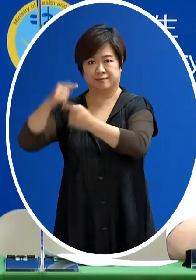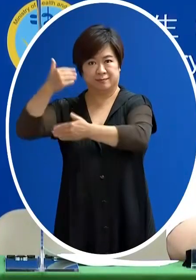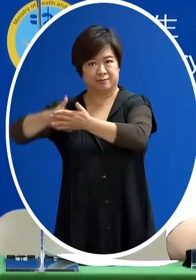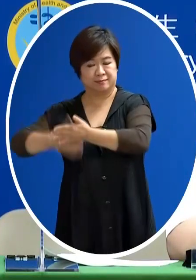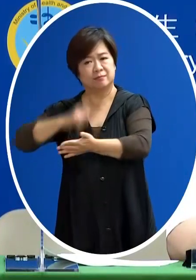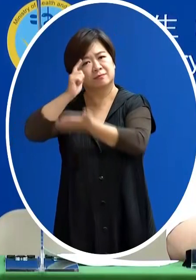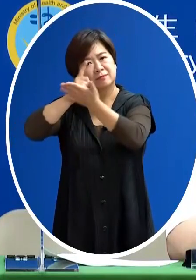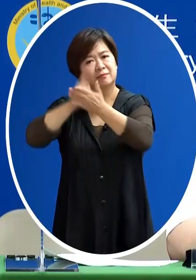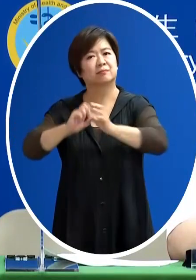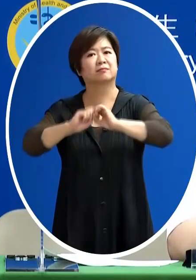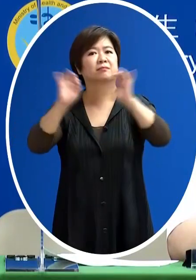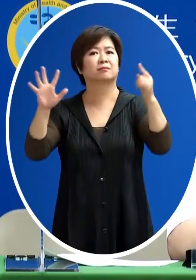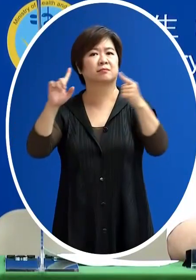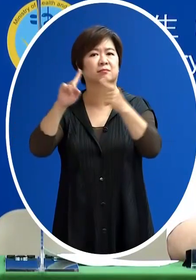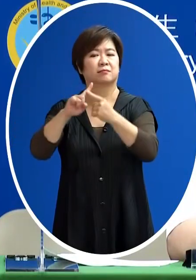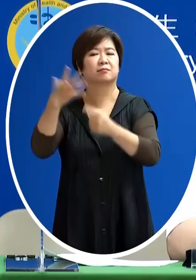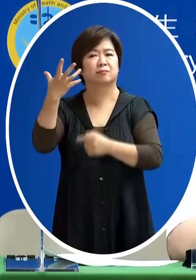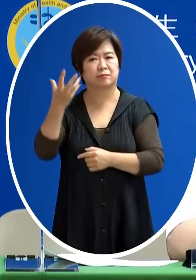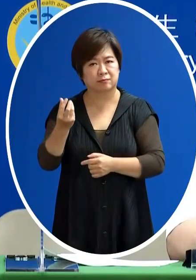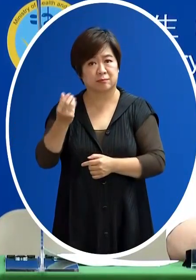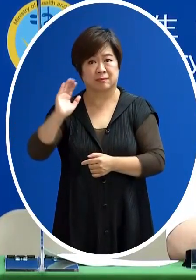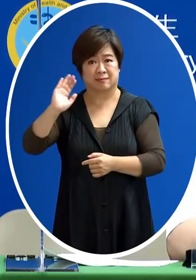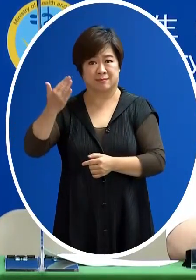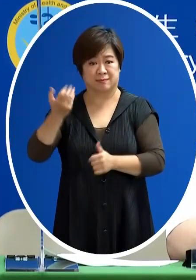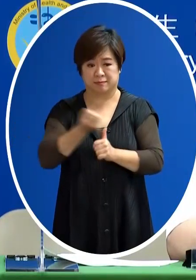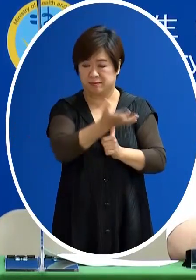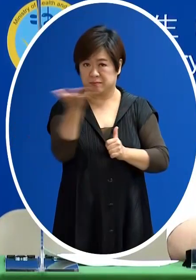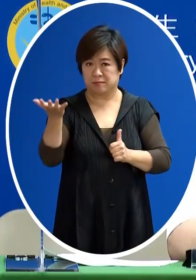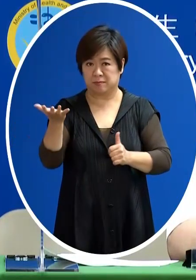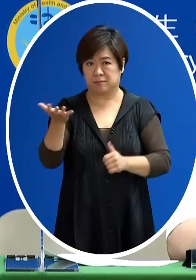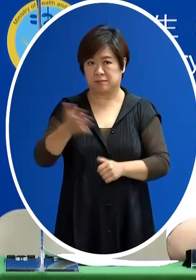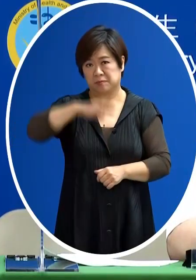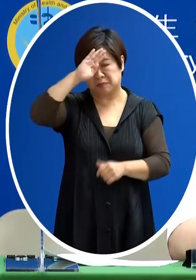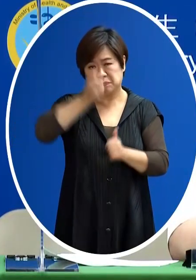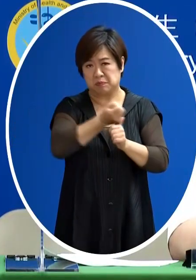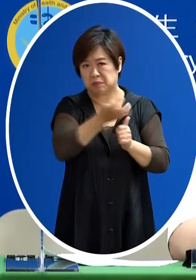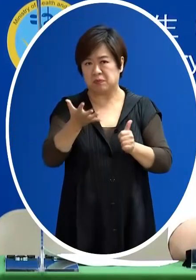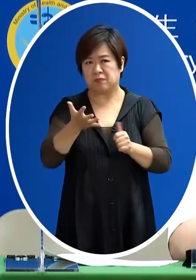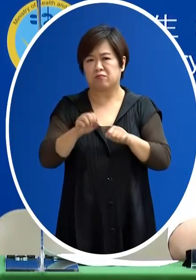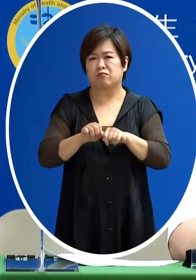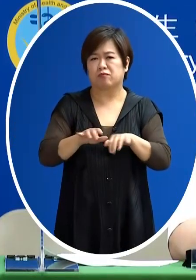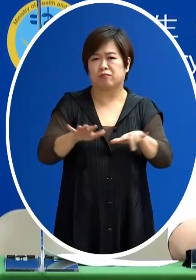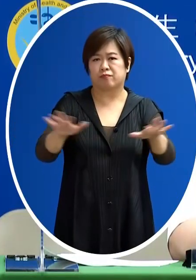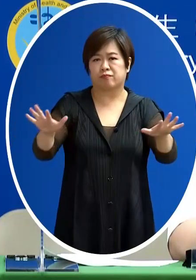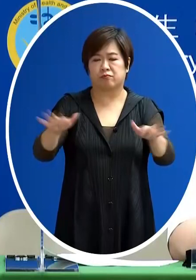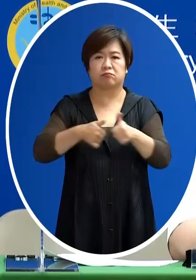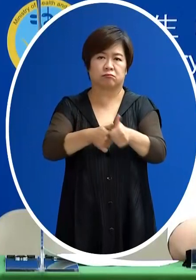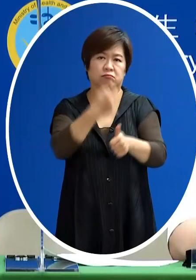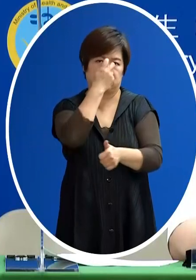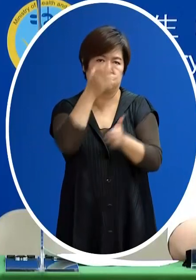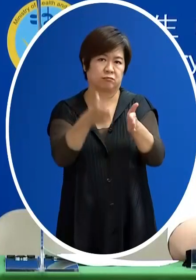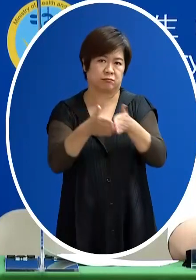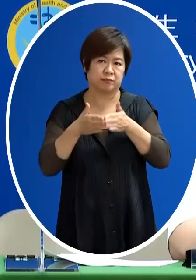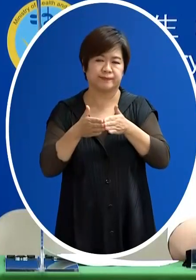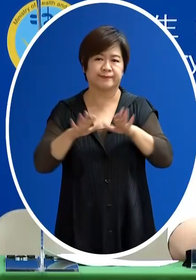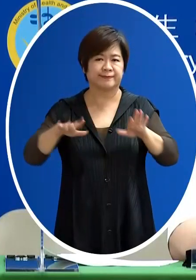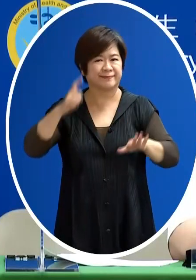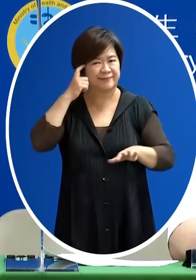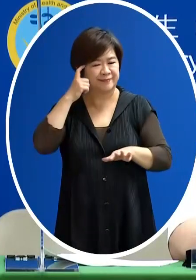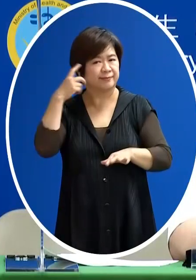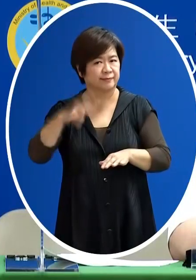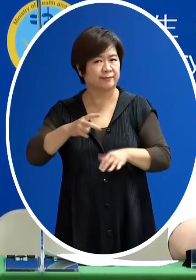天公布的人数就会变少。不过传播的情形、流行的趋势，我们还是有需要掌握哈。所以目前我们还是打算在